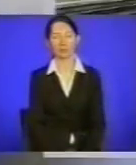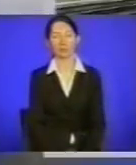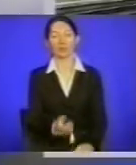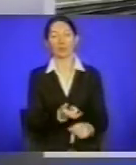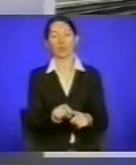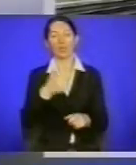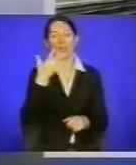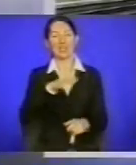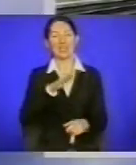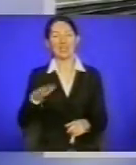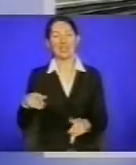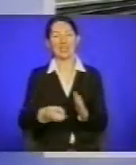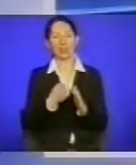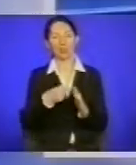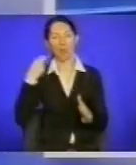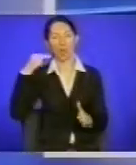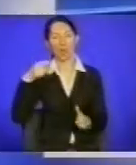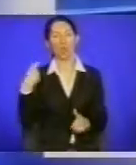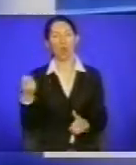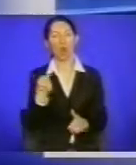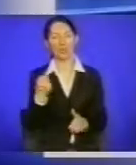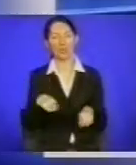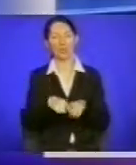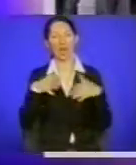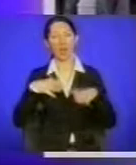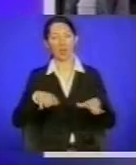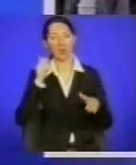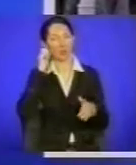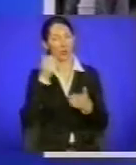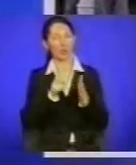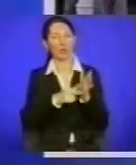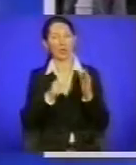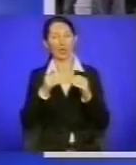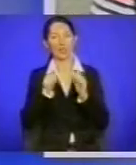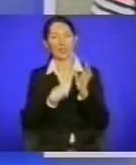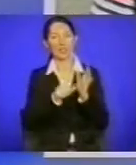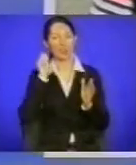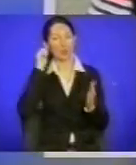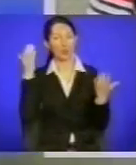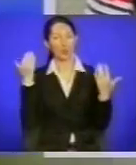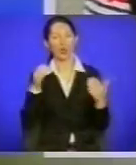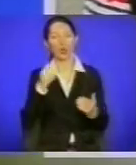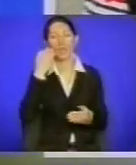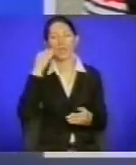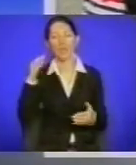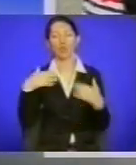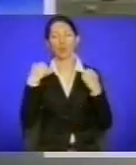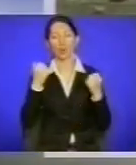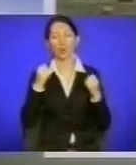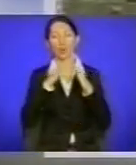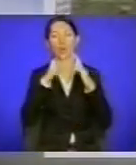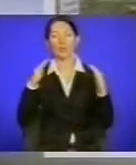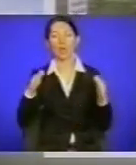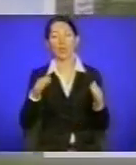Понад 50 дітей з Донецької і Луганської областей та Криму віком від 7 до 16 років відпочиватимуть у найкращому оздоровчому закладі